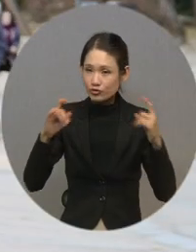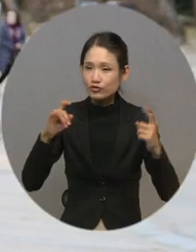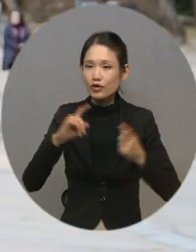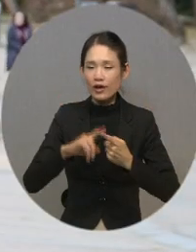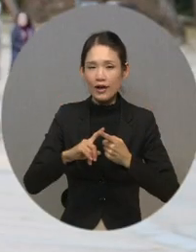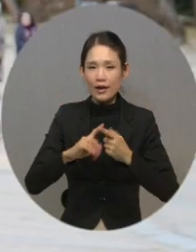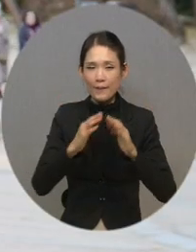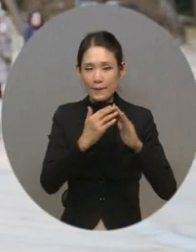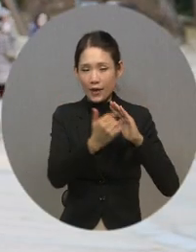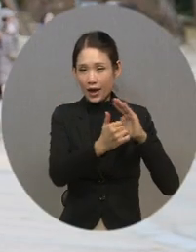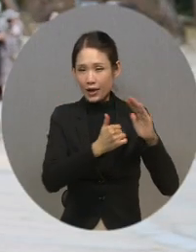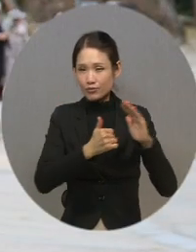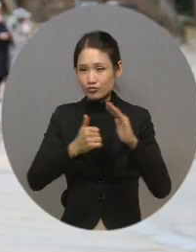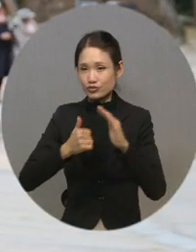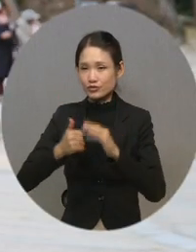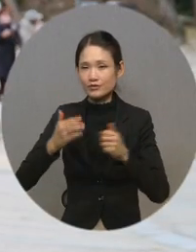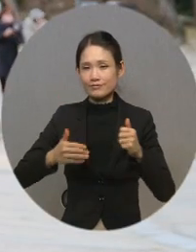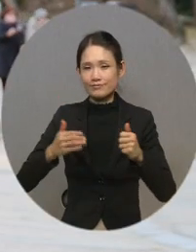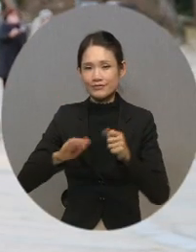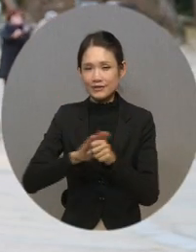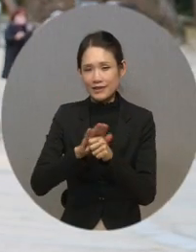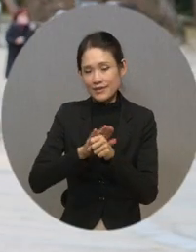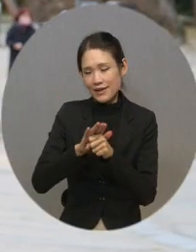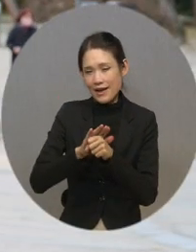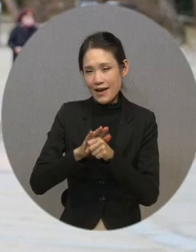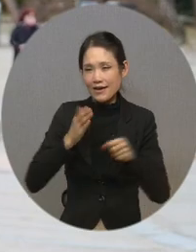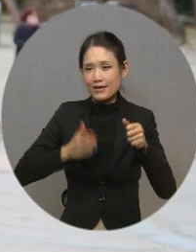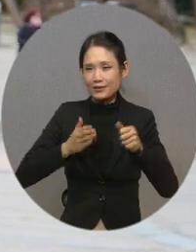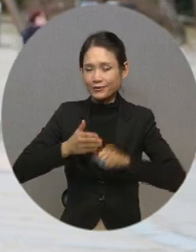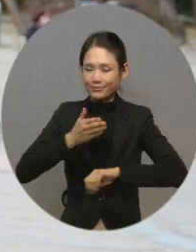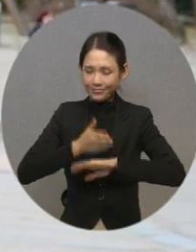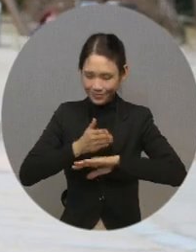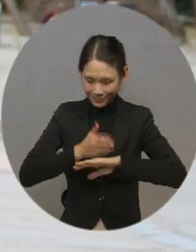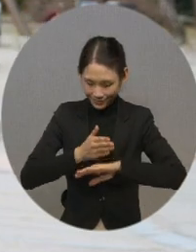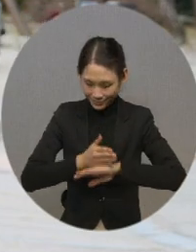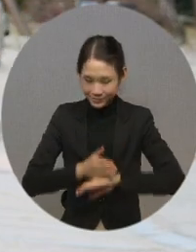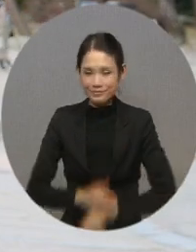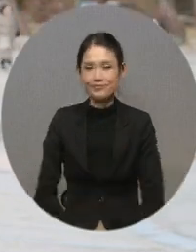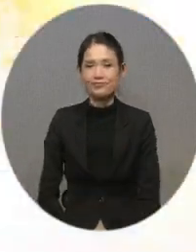많이 방문해 주시고 사랑해 주시면 감사하겠습니다. 감사합니다.